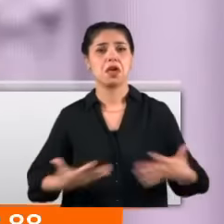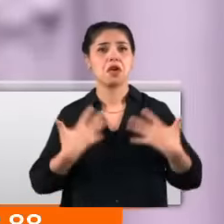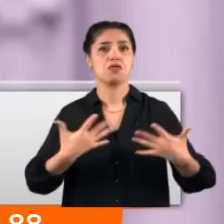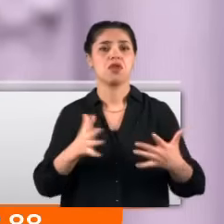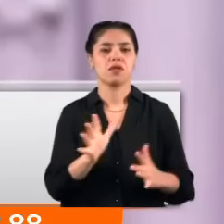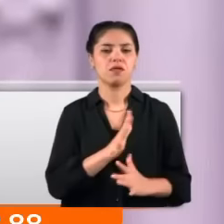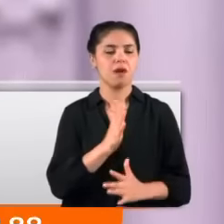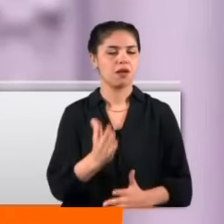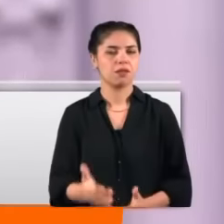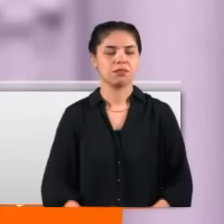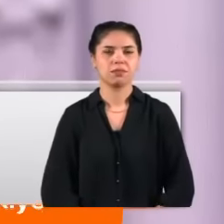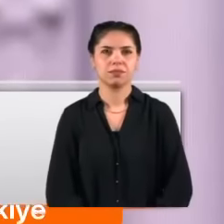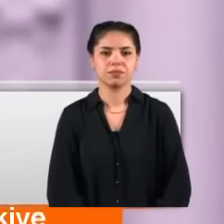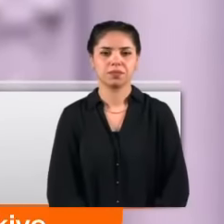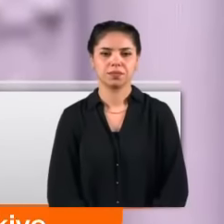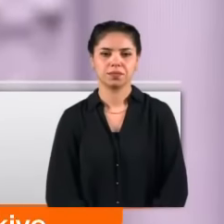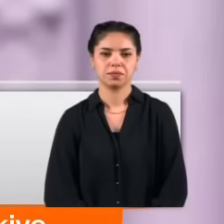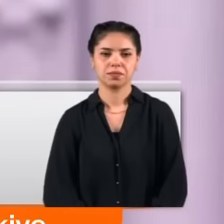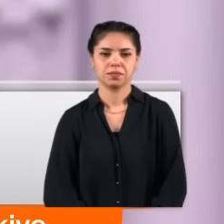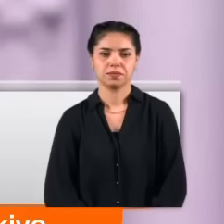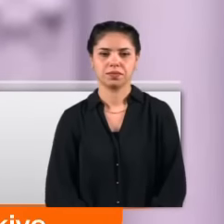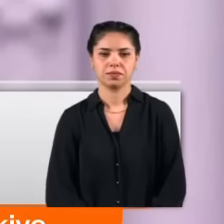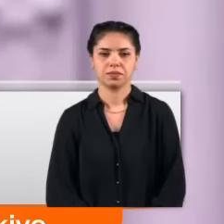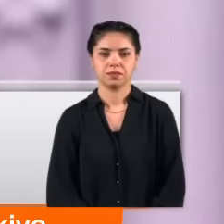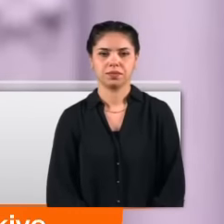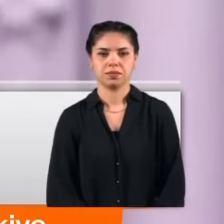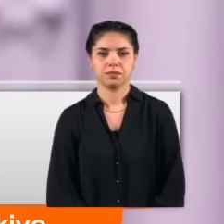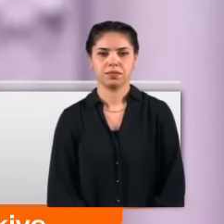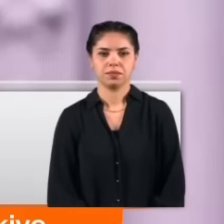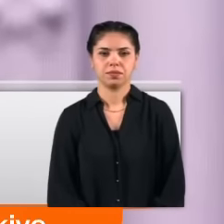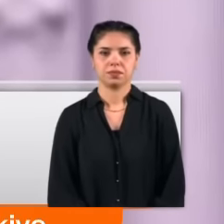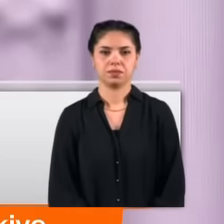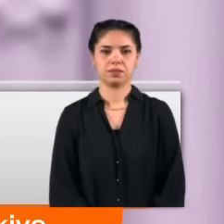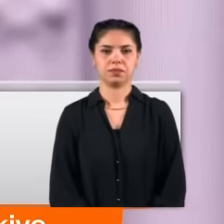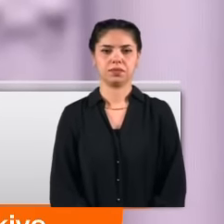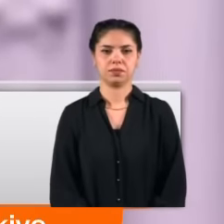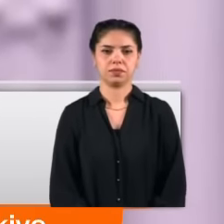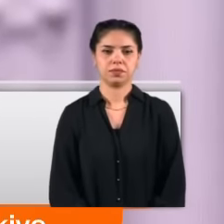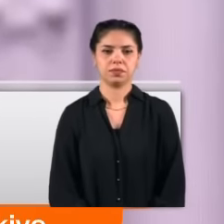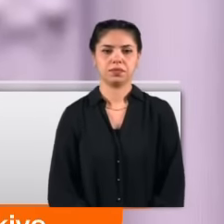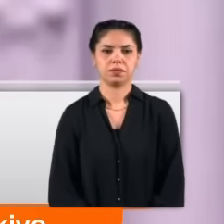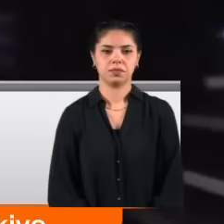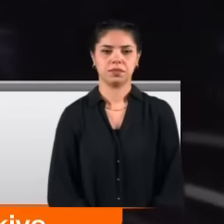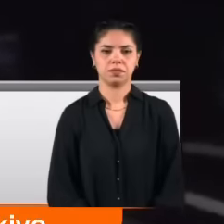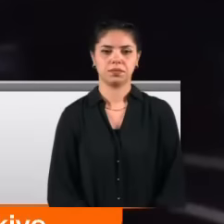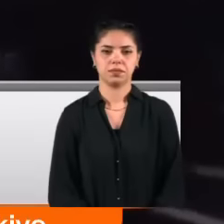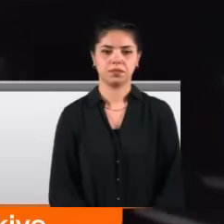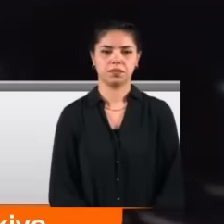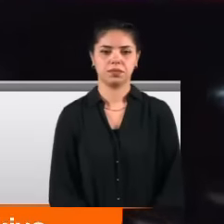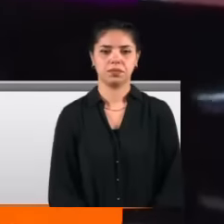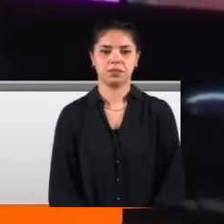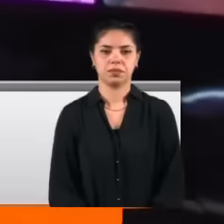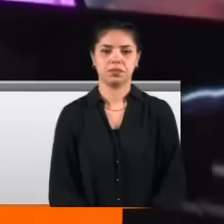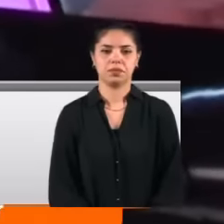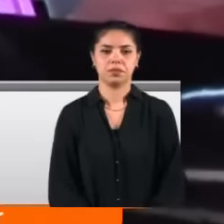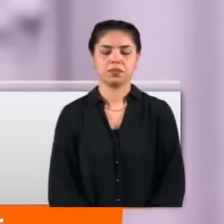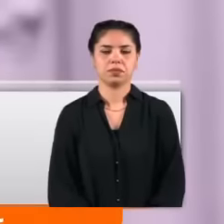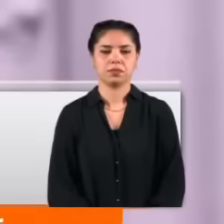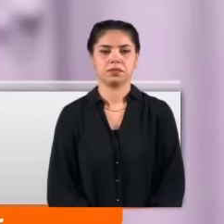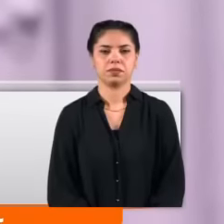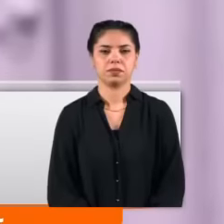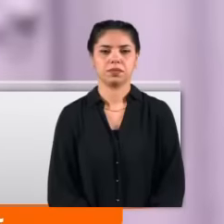Bu gibi saldırılarda insanlar kaçışmaya çalışır, bilirsiniz. Ama bu kez öyle olmadı. On binlerce kişilik kalabalık bir milim bile kıpırdamadı.